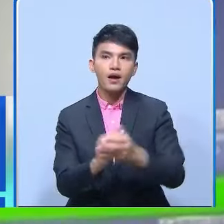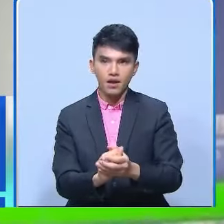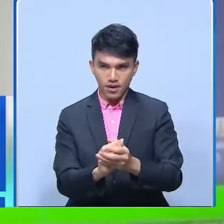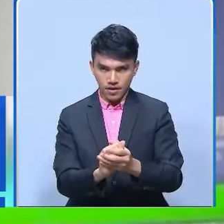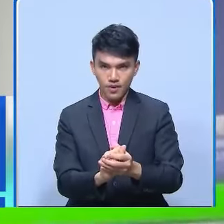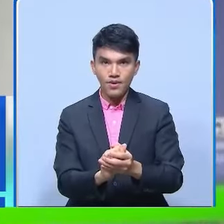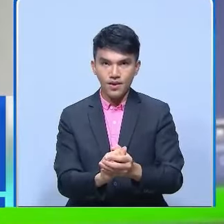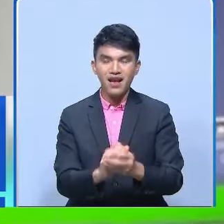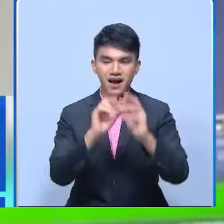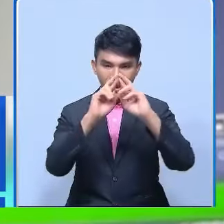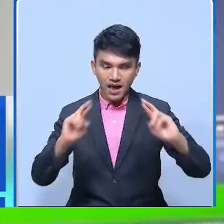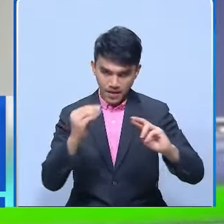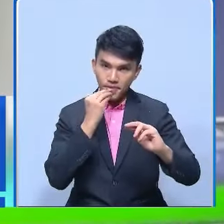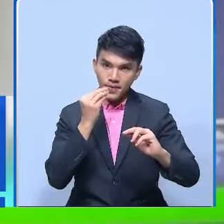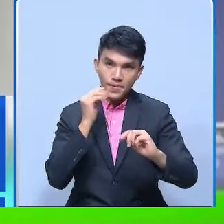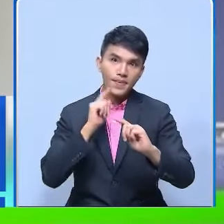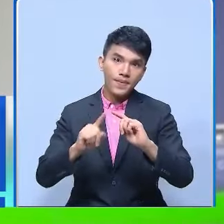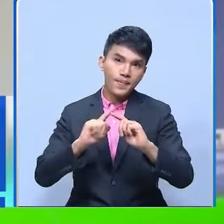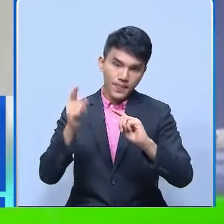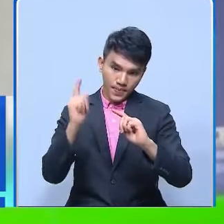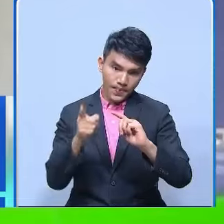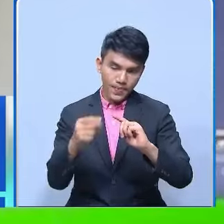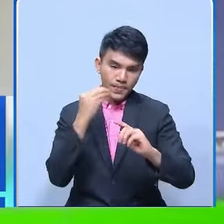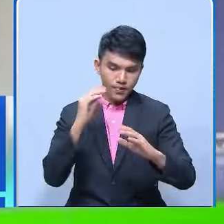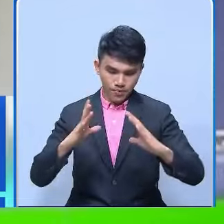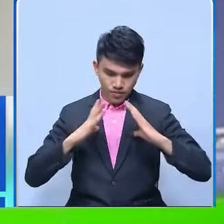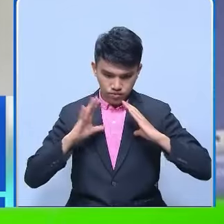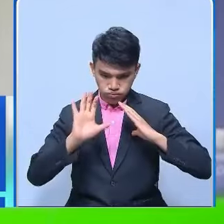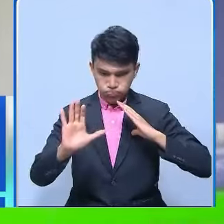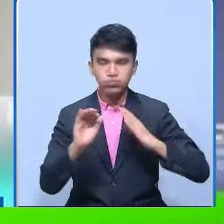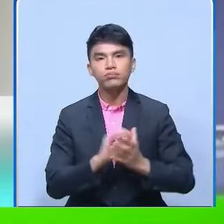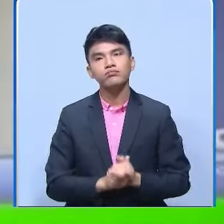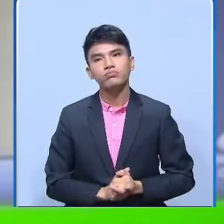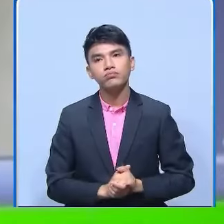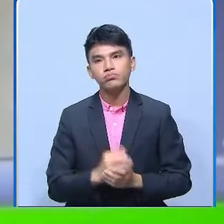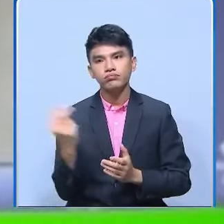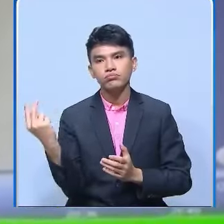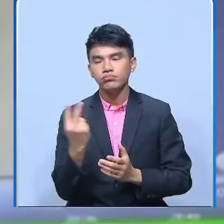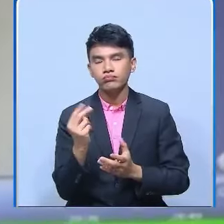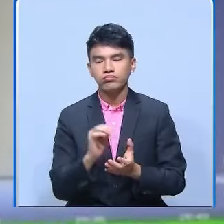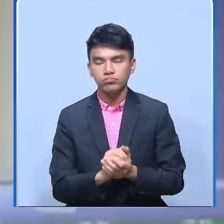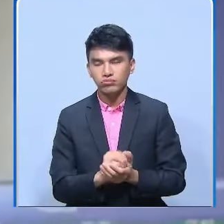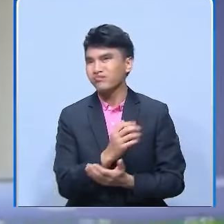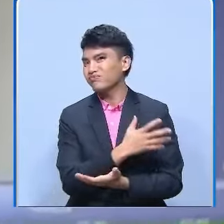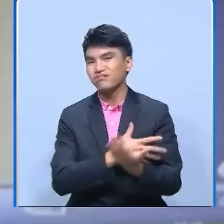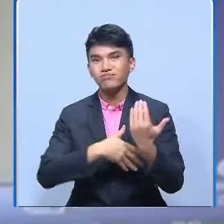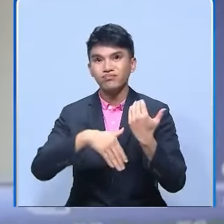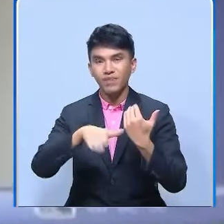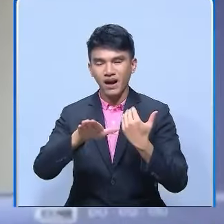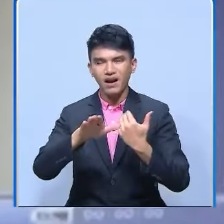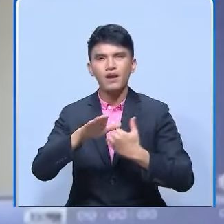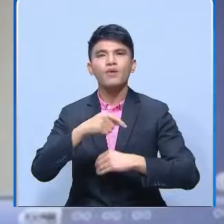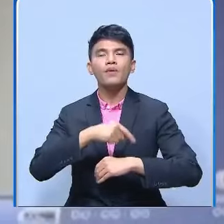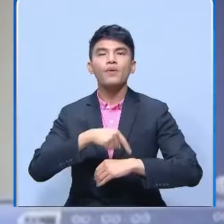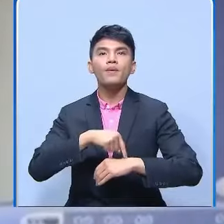สังสรรค์ที่ร้านอาหารของนายแจ็คที่อยู่ใกล้กับบ้านพักของของผู้เสียหายทั้งสเนี่ยหลบหนีออกจากพื้นที่ไปตั้งแต่ช่วง